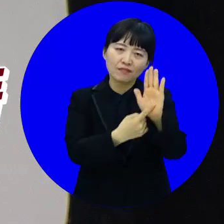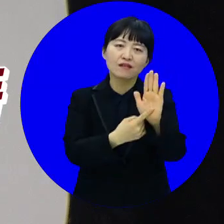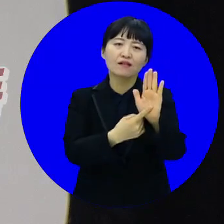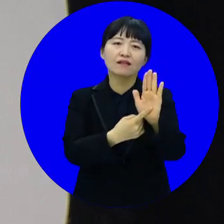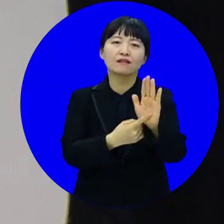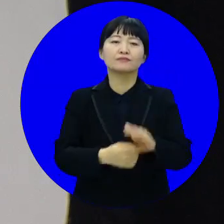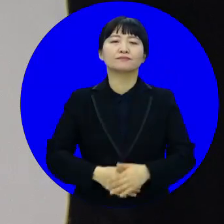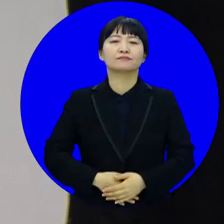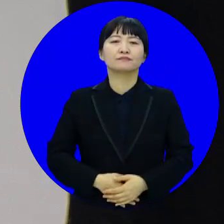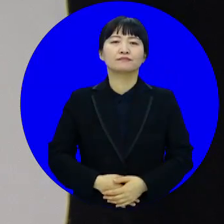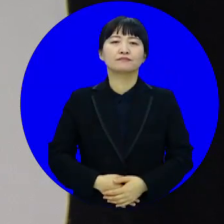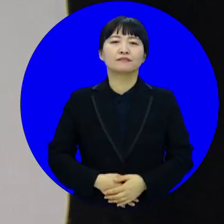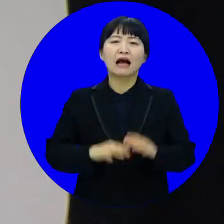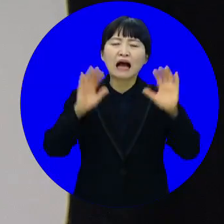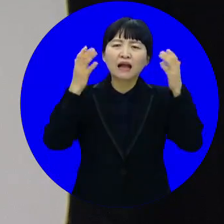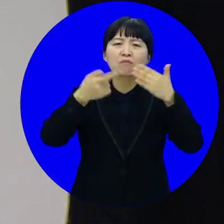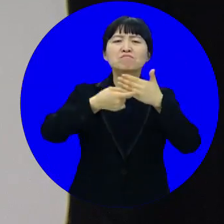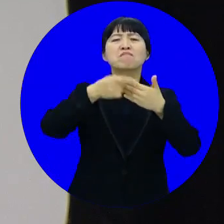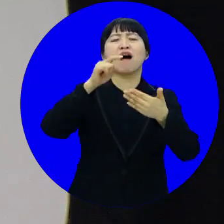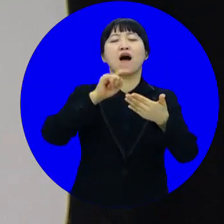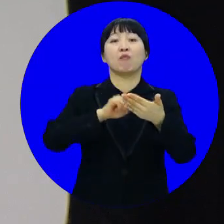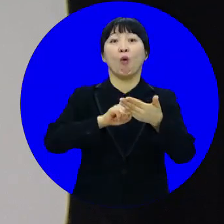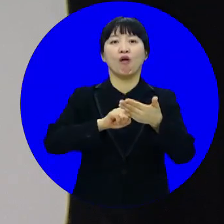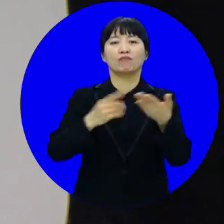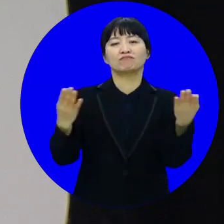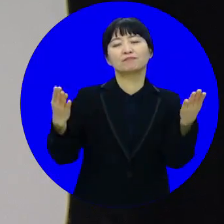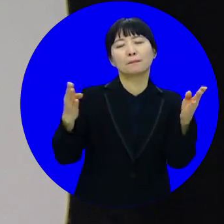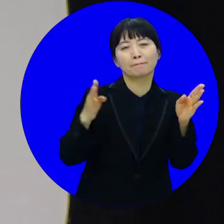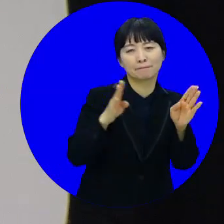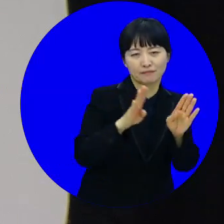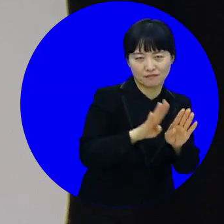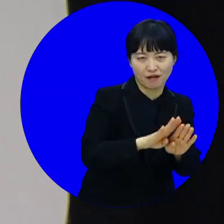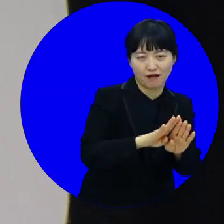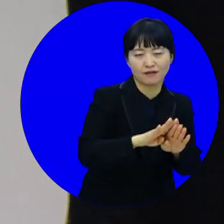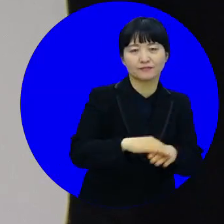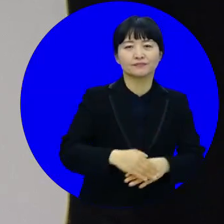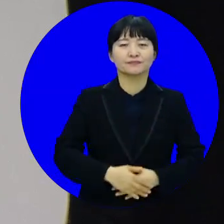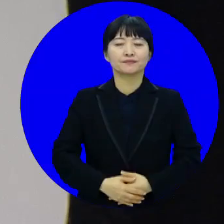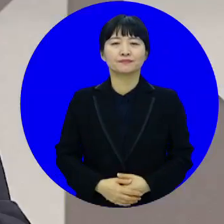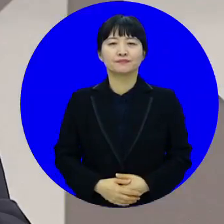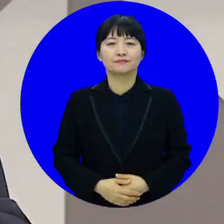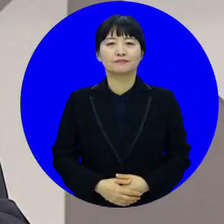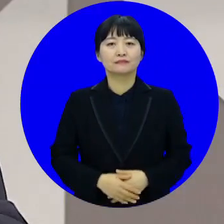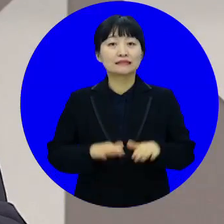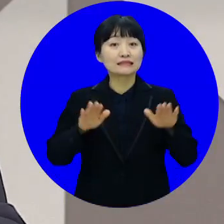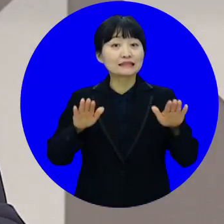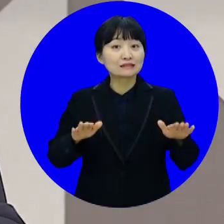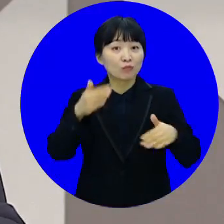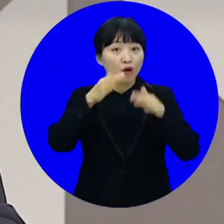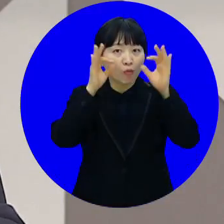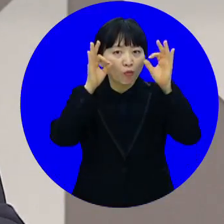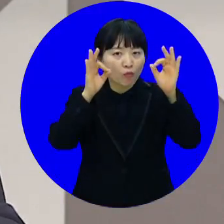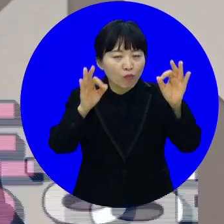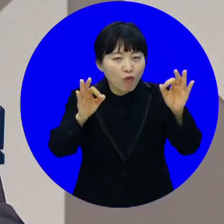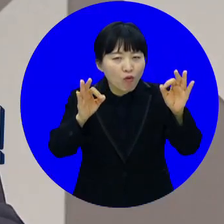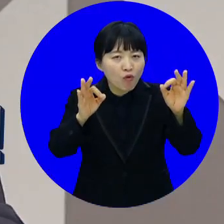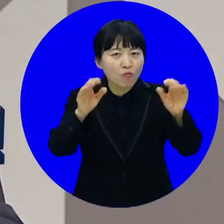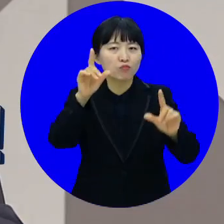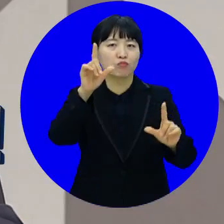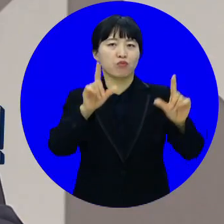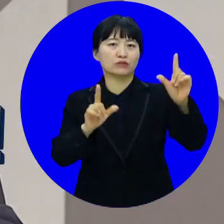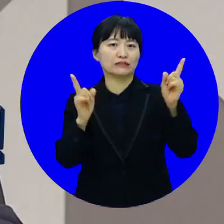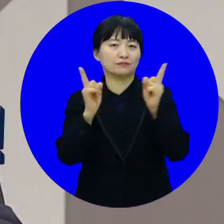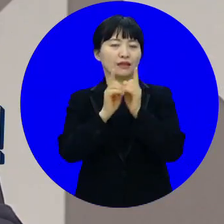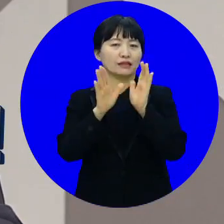그대로 드러나더라고요. 이게 아이들한테는 마음의 문을 닫는 일이었네요. 지금 화면을 통해 본 모습들이 그 면접 교섭